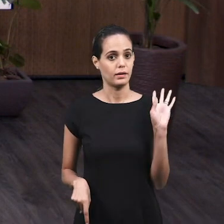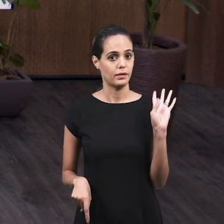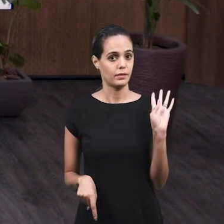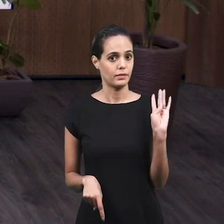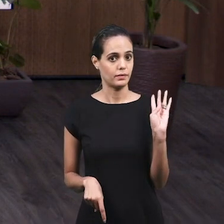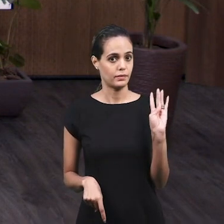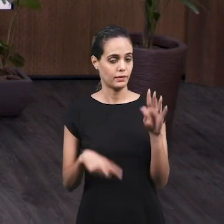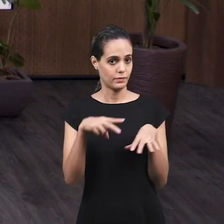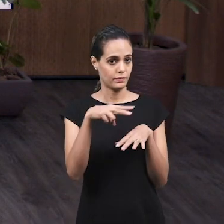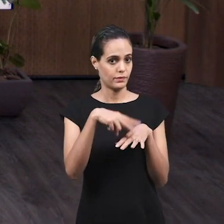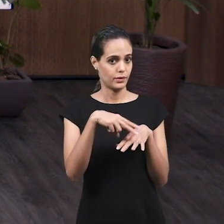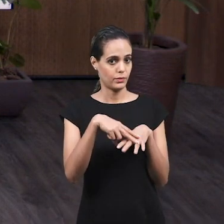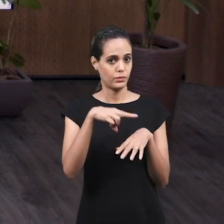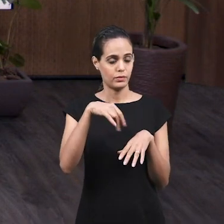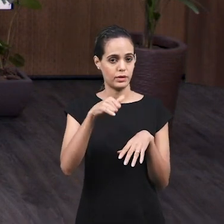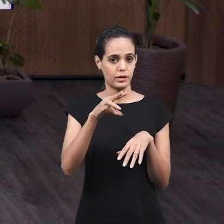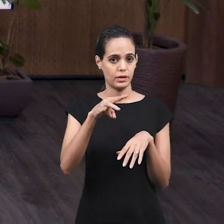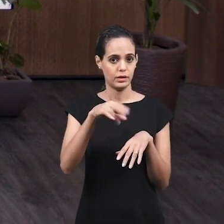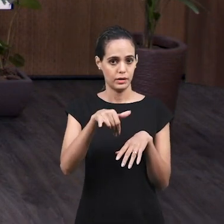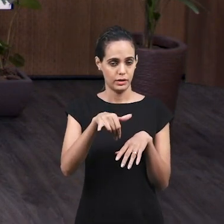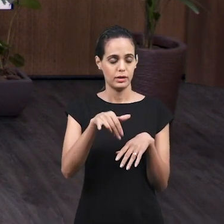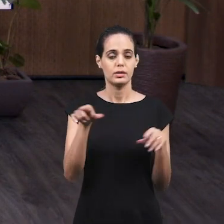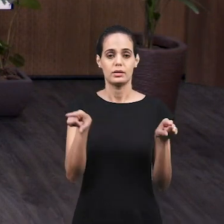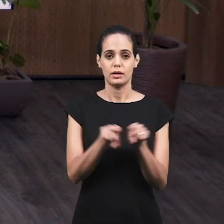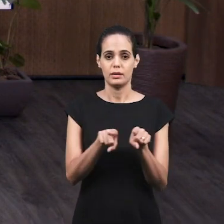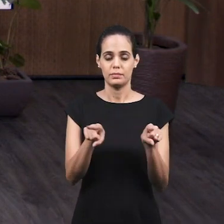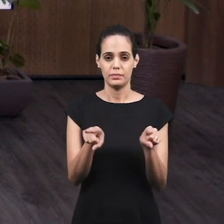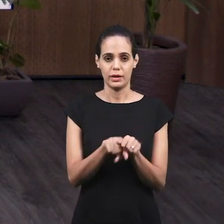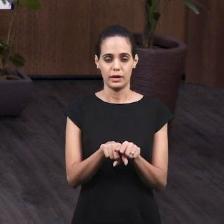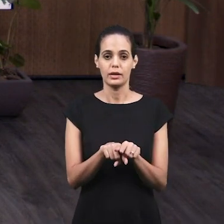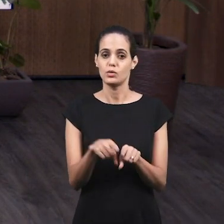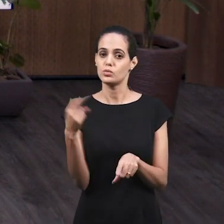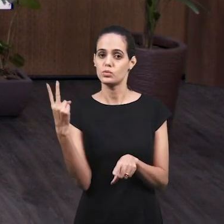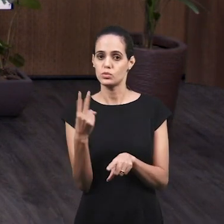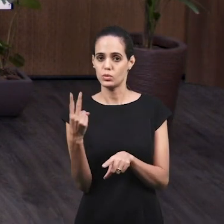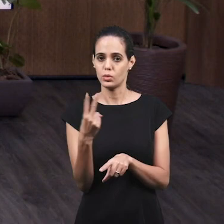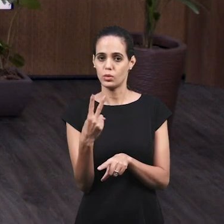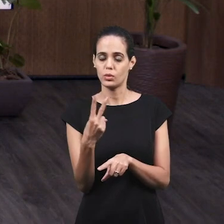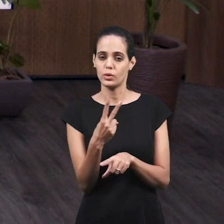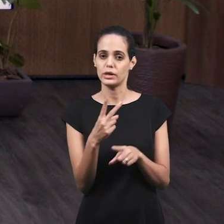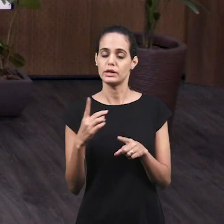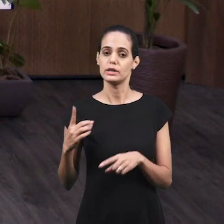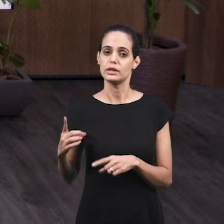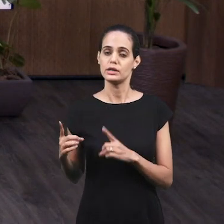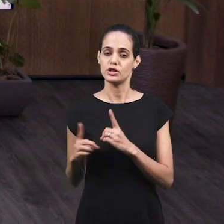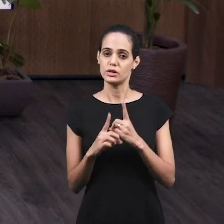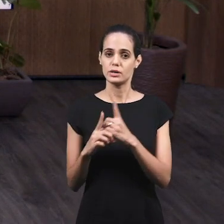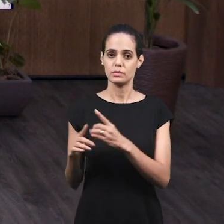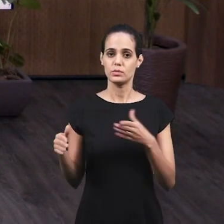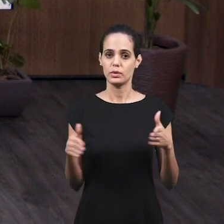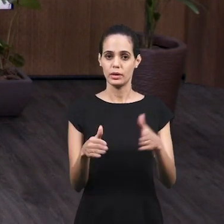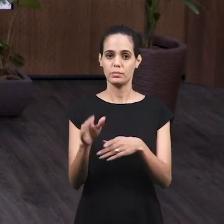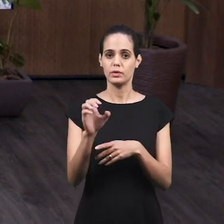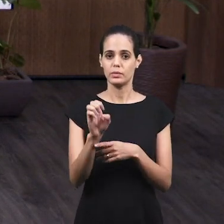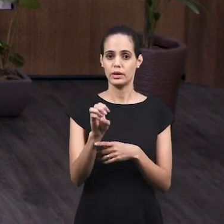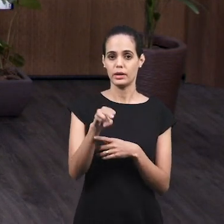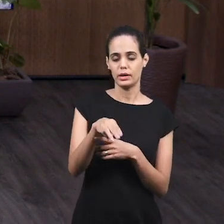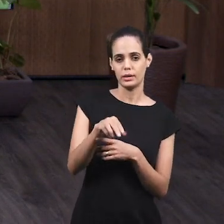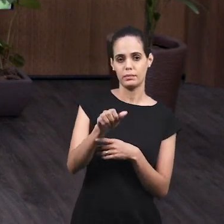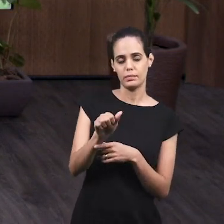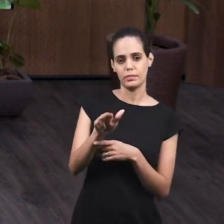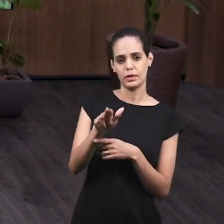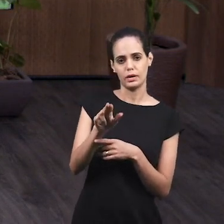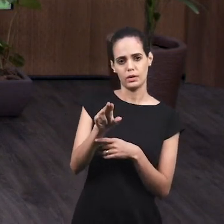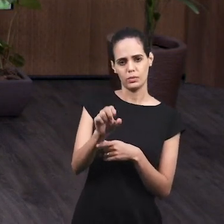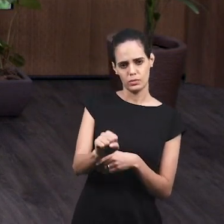la résurrection de son fils, qui allait être sépulté, les disciples dans le chemin d'Emmaüs, il est vrai. Donc nous